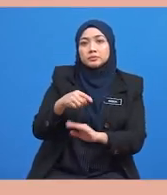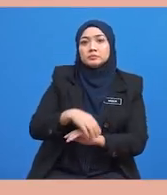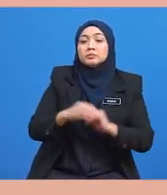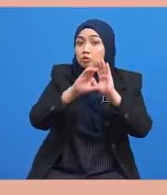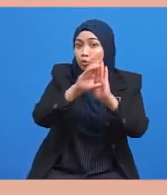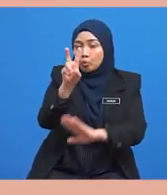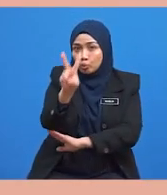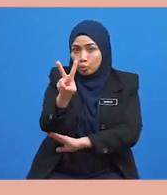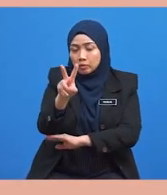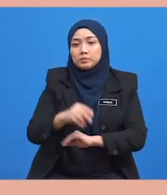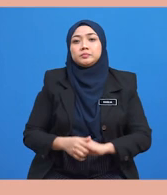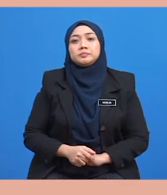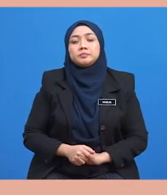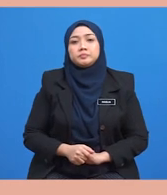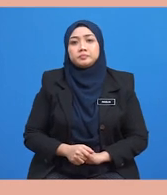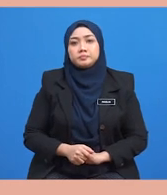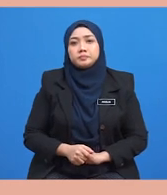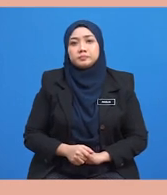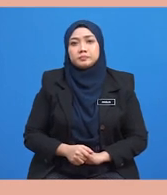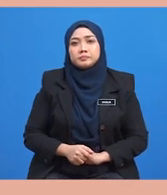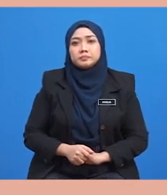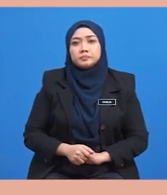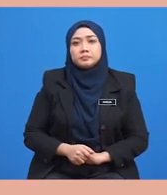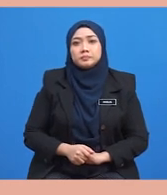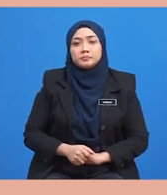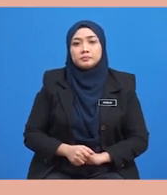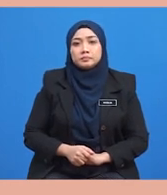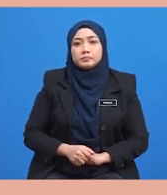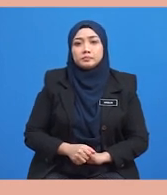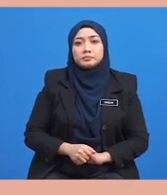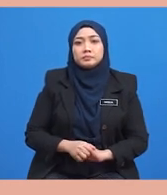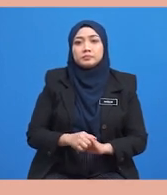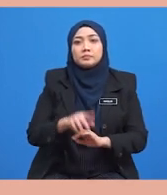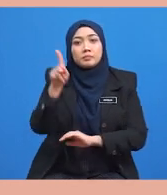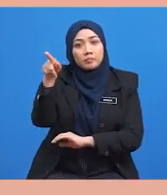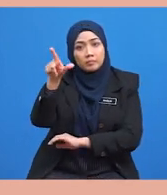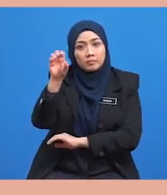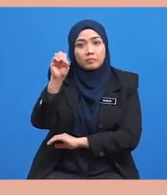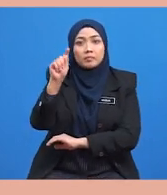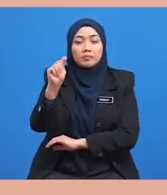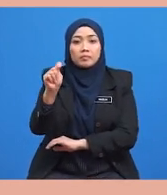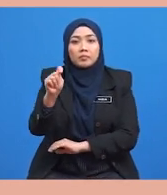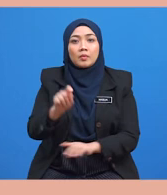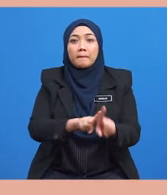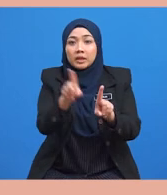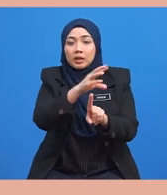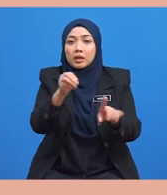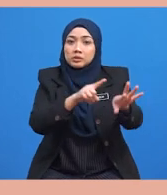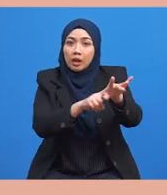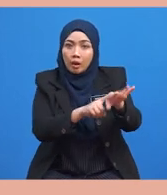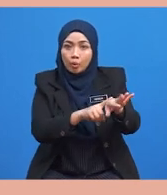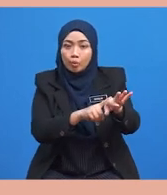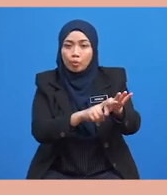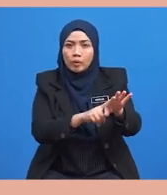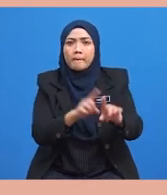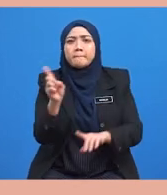plot batang dan daun berikut. Berdasarkan plot batang dan daun tersebut, ujian manakah yang